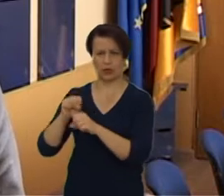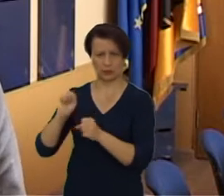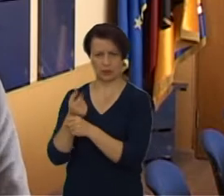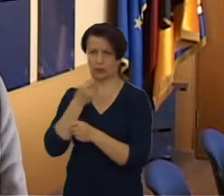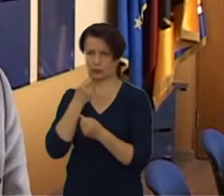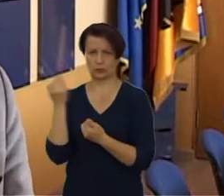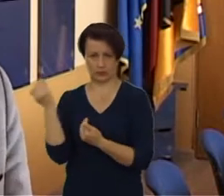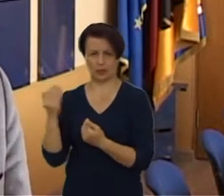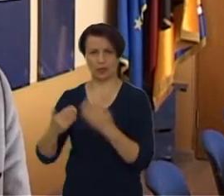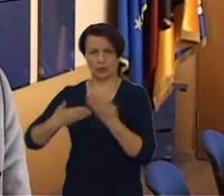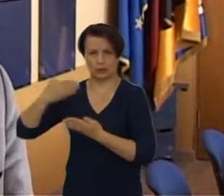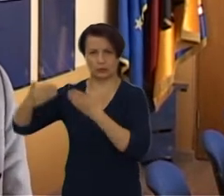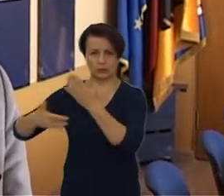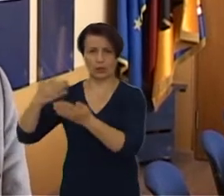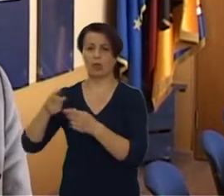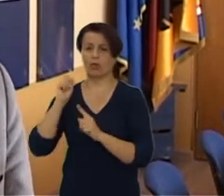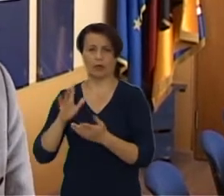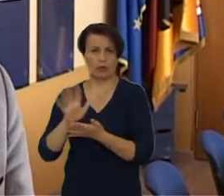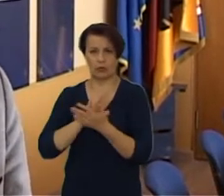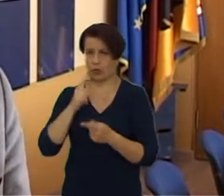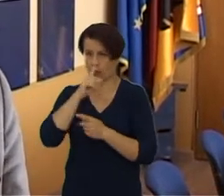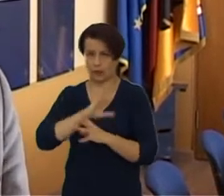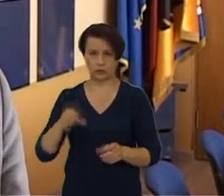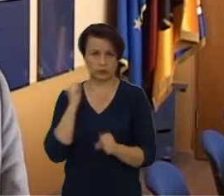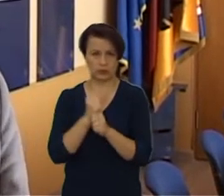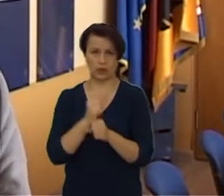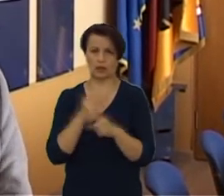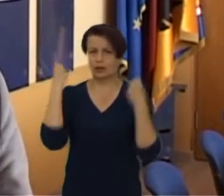reikia, kad jie judėtų prieki, bet jeigu nieko